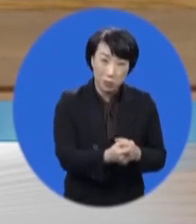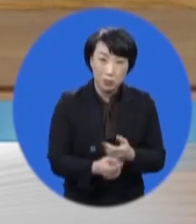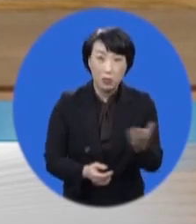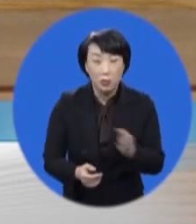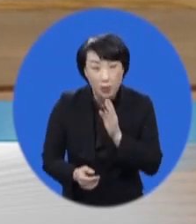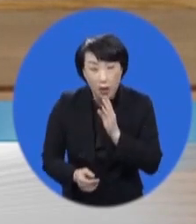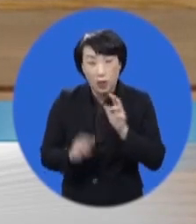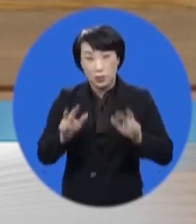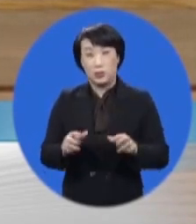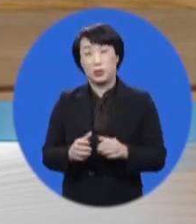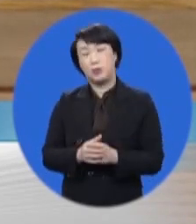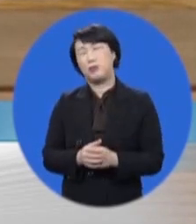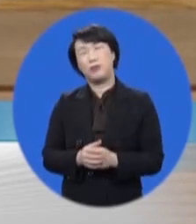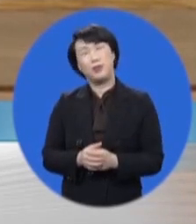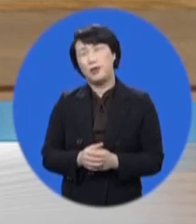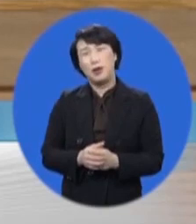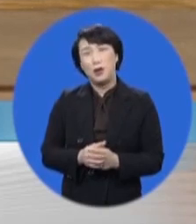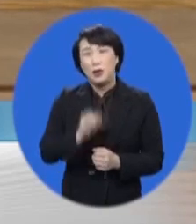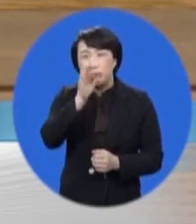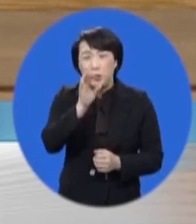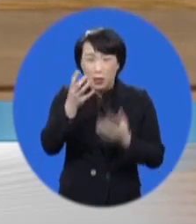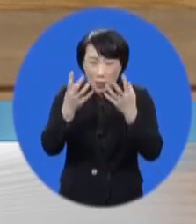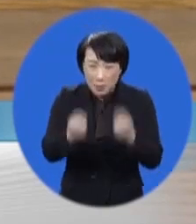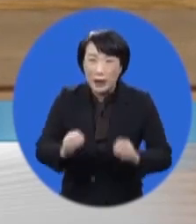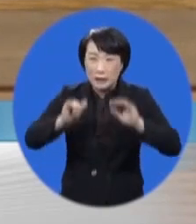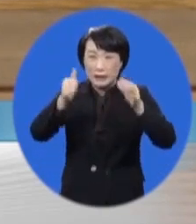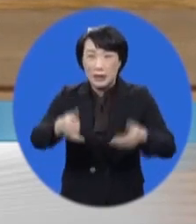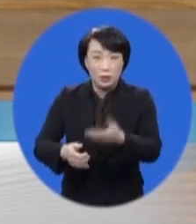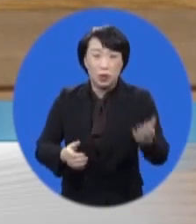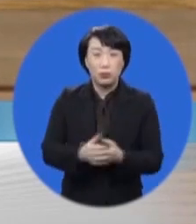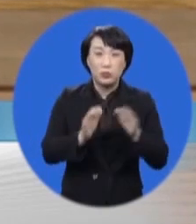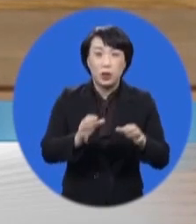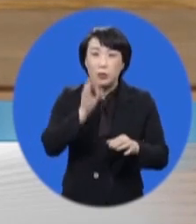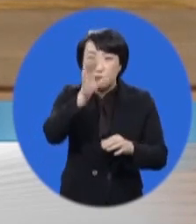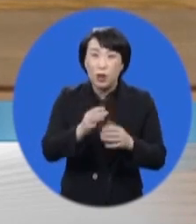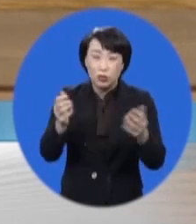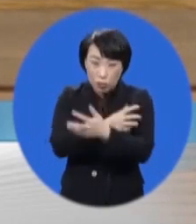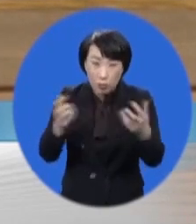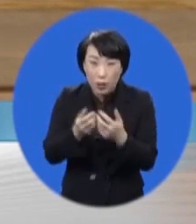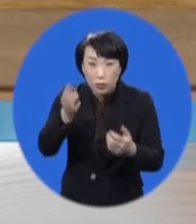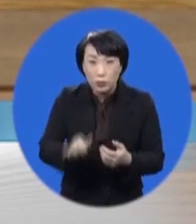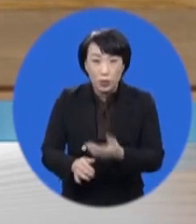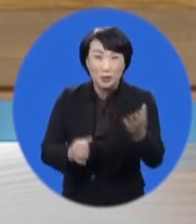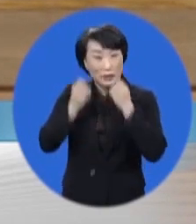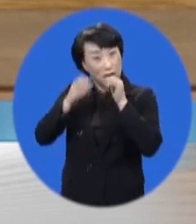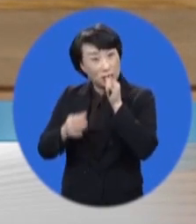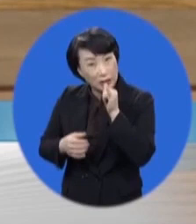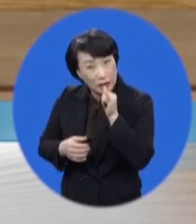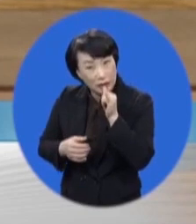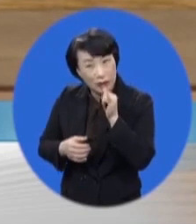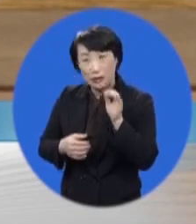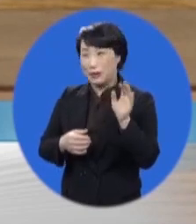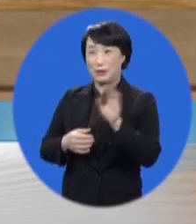그러니까 지금 얼마나 불가능이 많은 이 세상이 불가능으로 충만한데 무슨 새것이 있냐 이